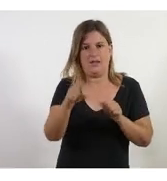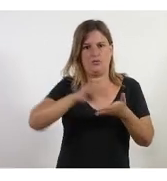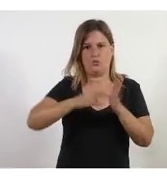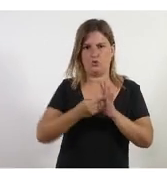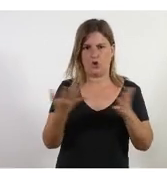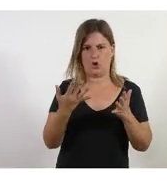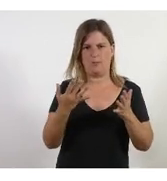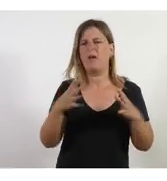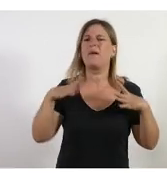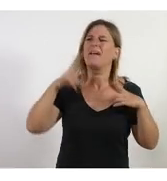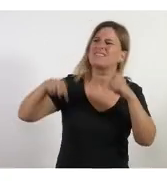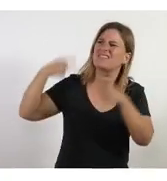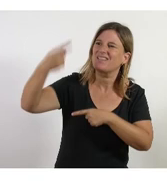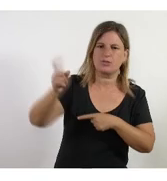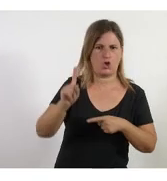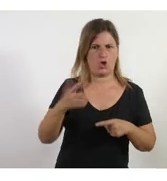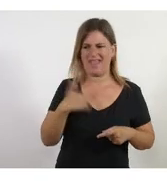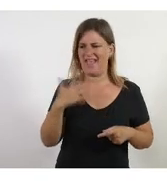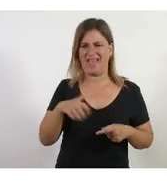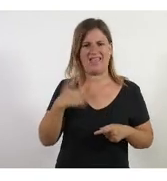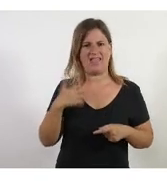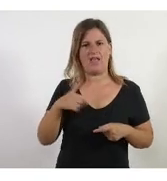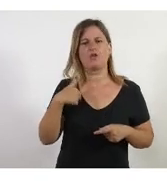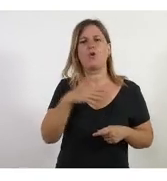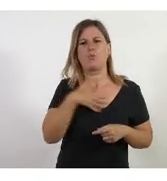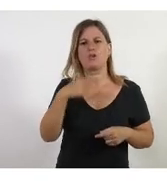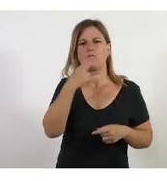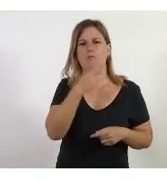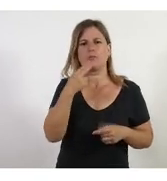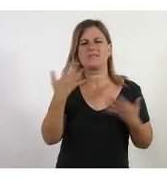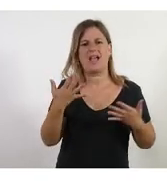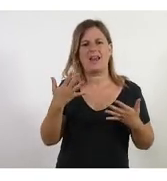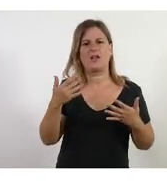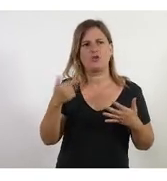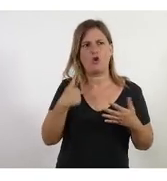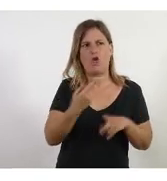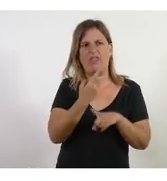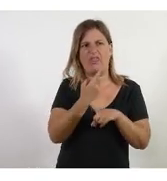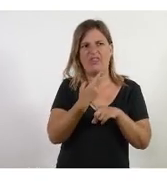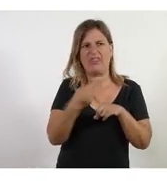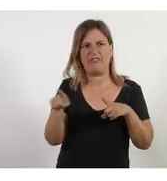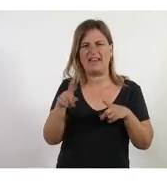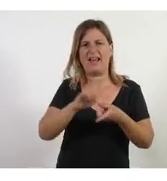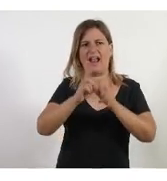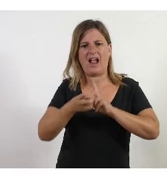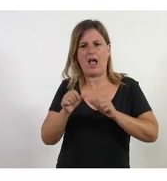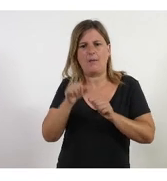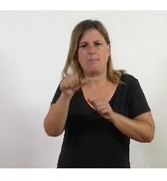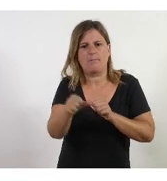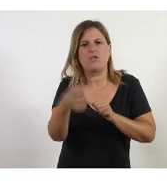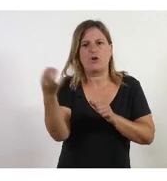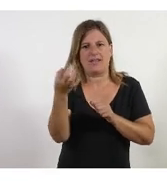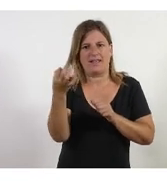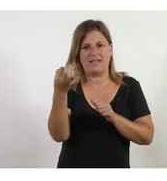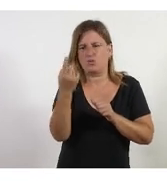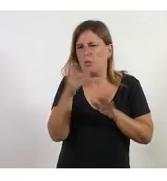quan tornis de vacances, no, no, no, no, no. Vull el compromís ara. Què faré de diferent? Un petit pas en aquesta